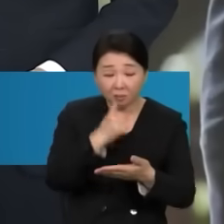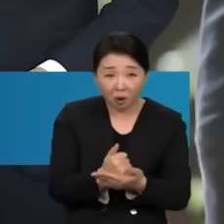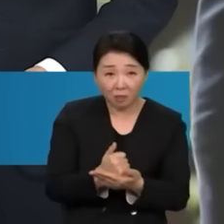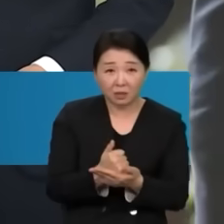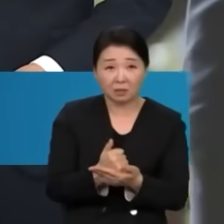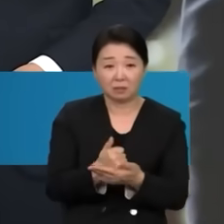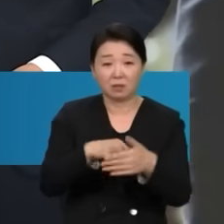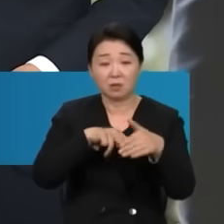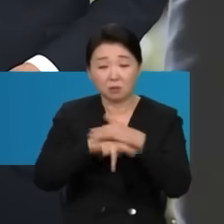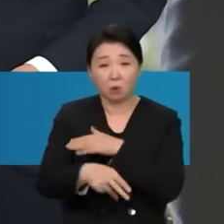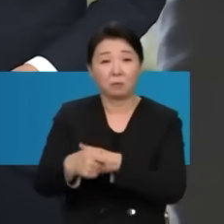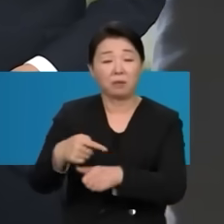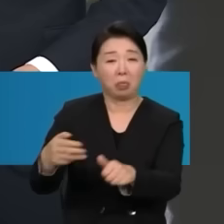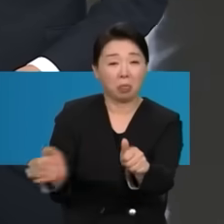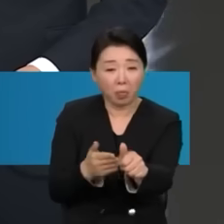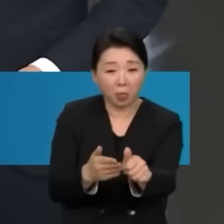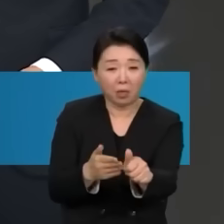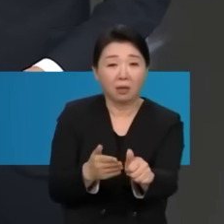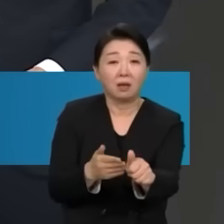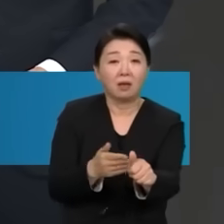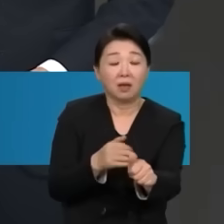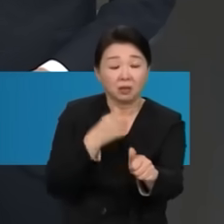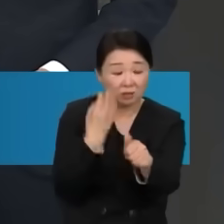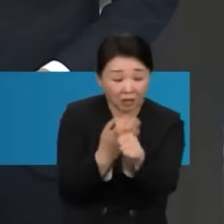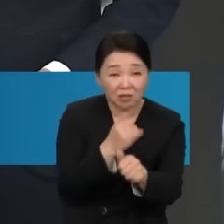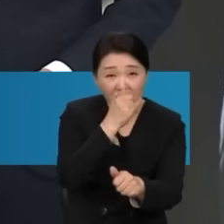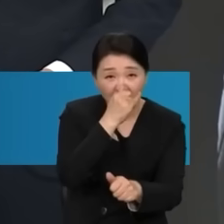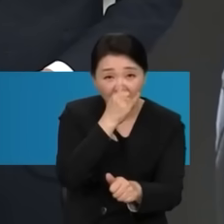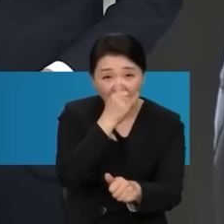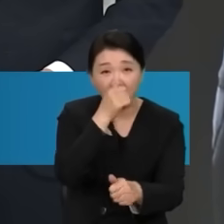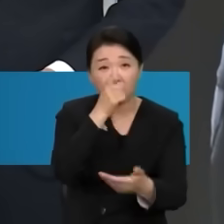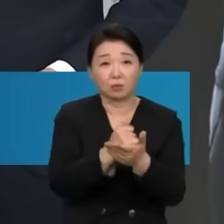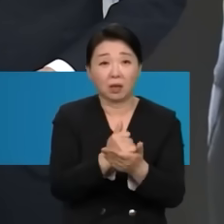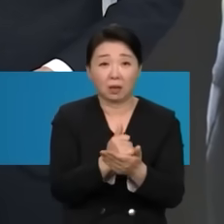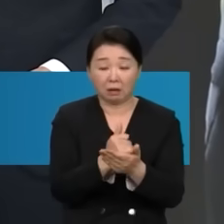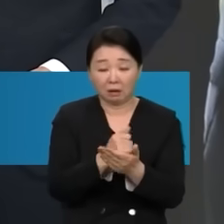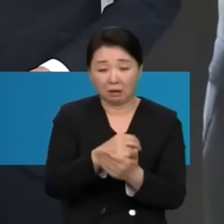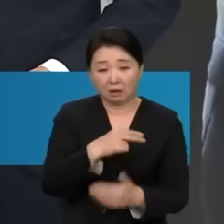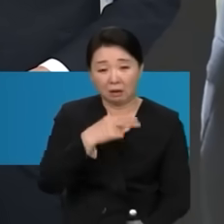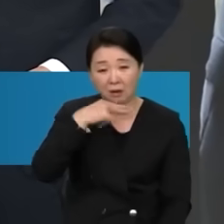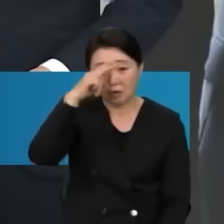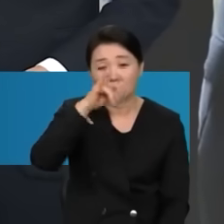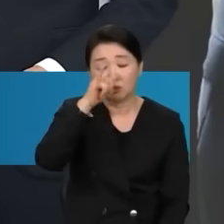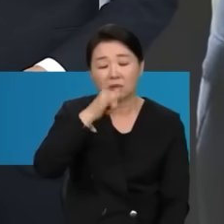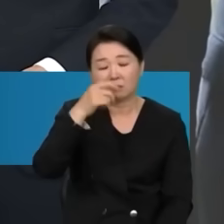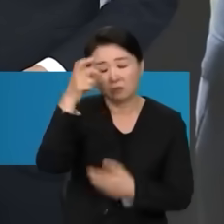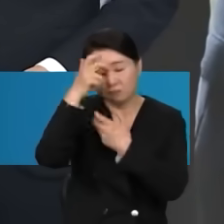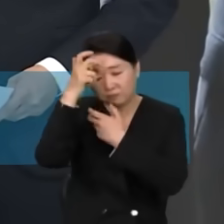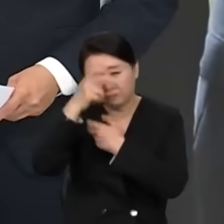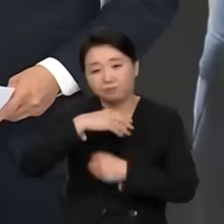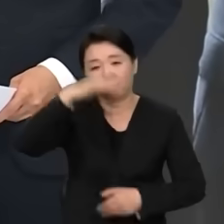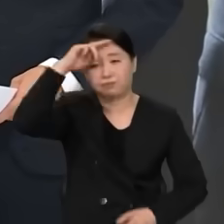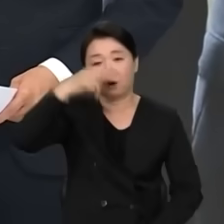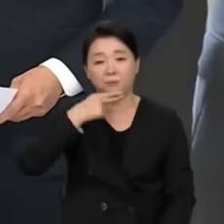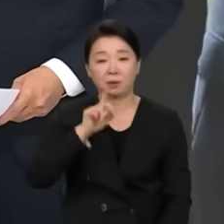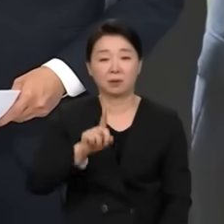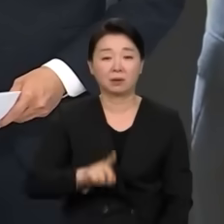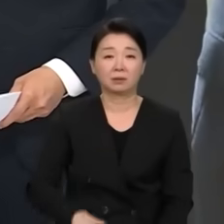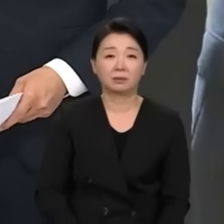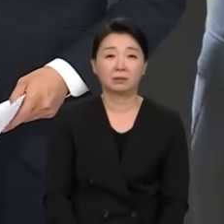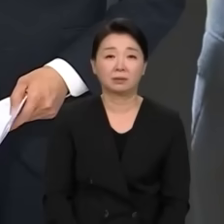적용할 계획입니다 구속된 김씨는 여전히 술은 마셨지만 만취 상태는 아니었다는 입장을 고수하고 있습니다 정인나